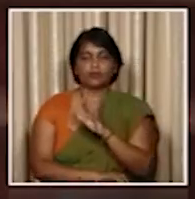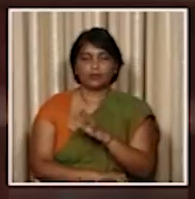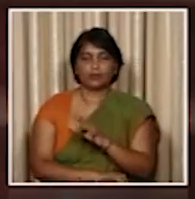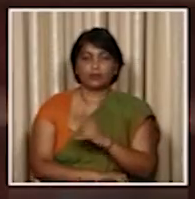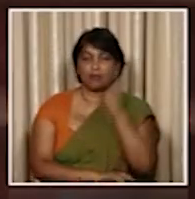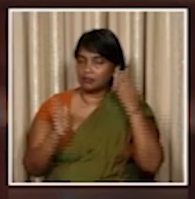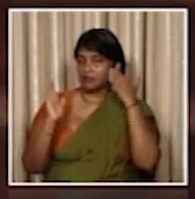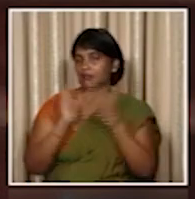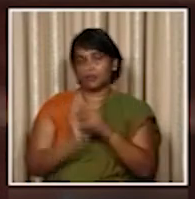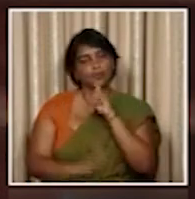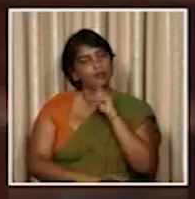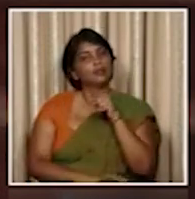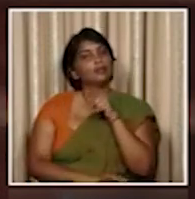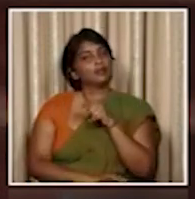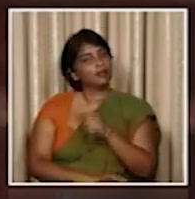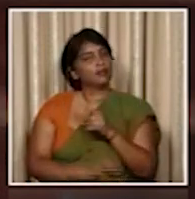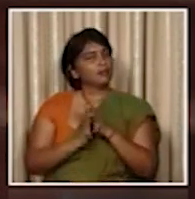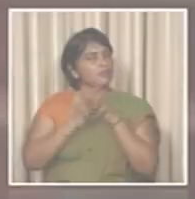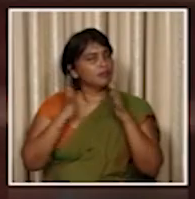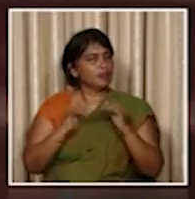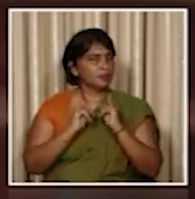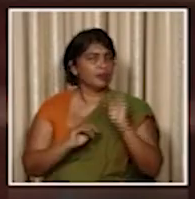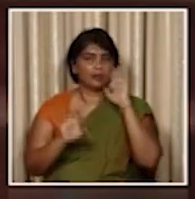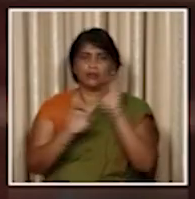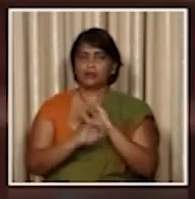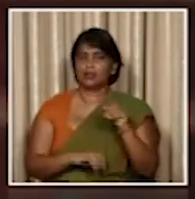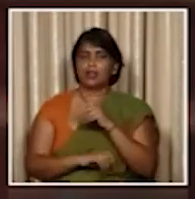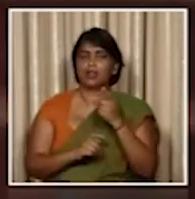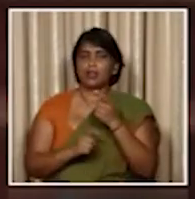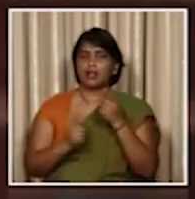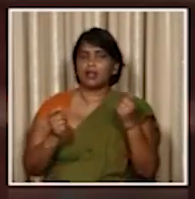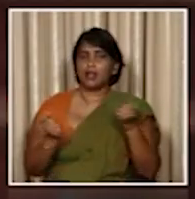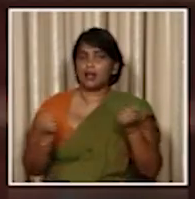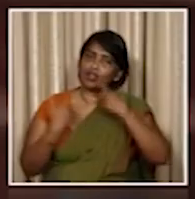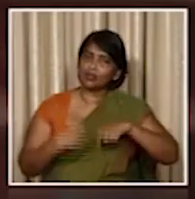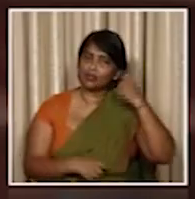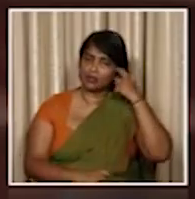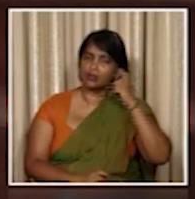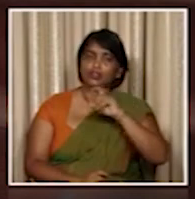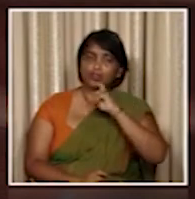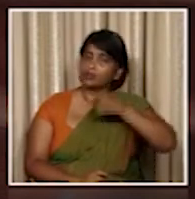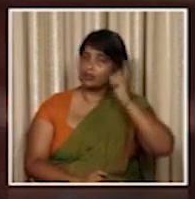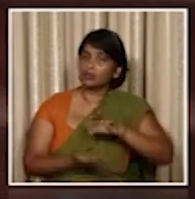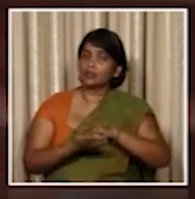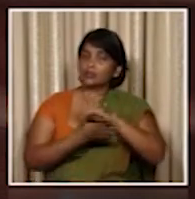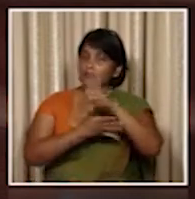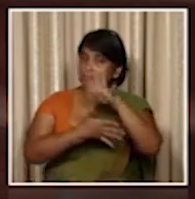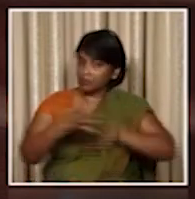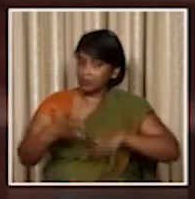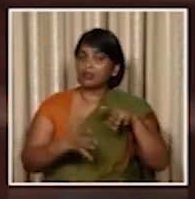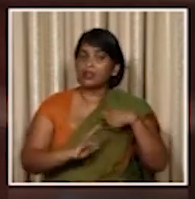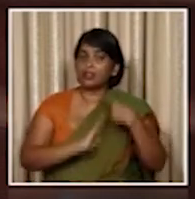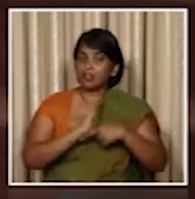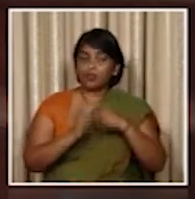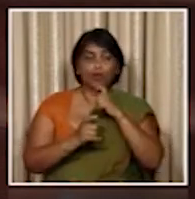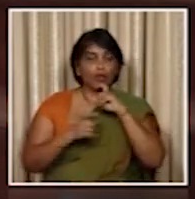අධිපණ්ඩිත වුණාම එහෙම වෙනවා. මෙතුමා බරපතල ප්‍රකාශයක් කරන්නේ. අලුත් කඩේ උසාවියේ ඔක්කොම ලෝවර්ලා දන්නවලු. නඩු තීන්දුව ලියන්න ඉස්සෙල්ලා ලංකාවෙ ඉන්න